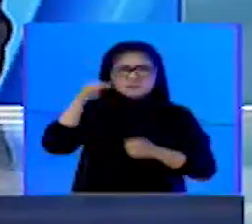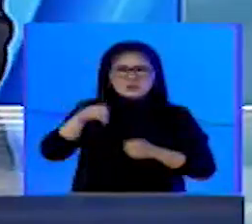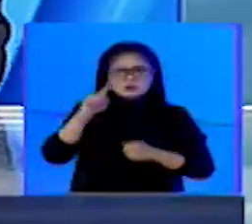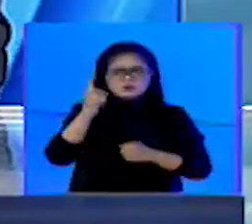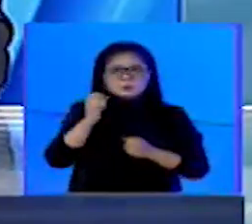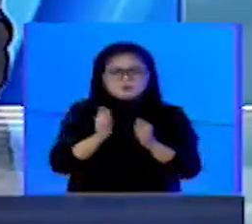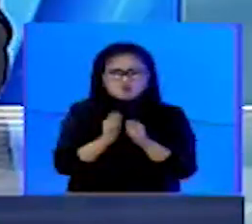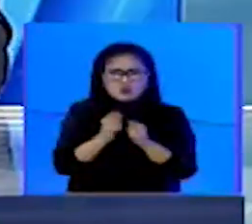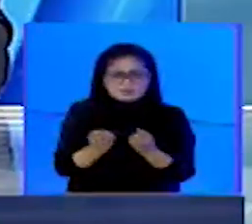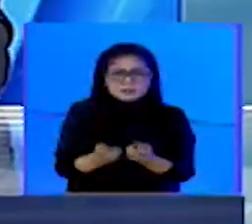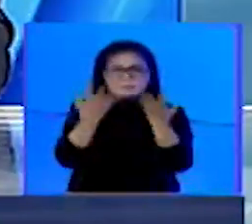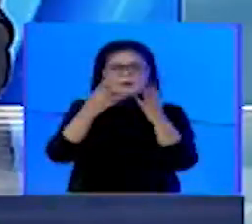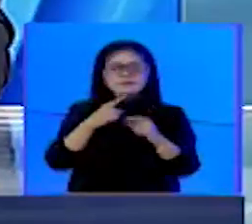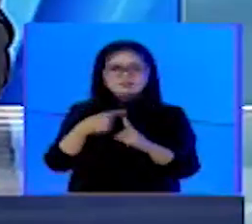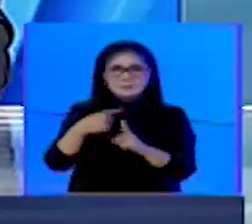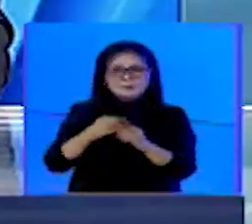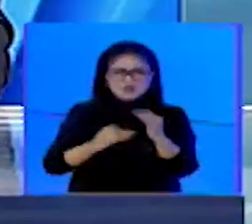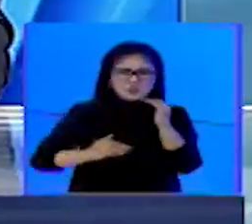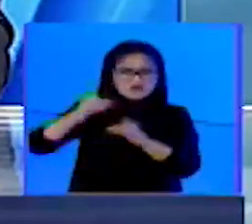semakin tingginya angka kasus COVID-19.